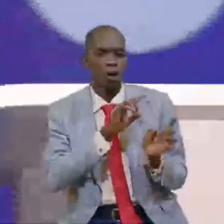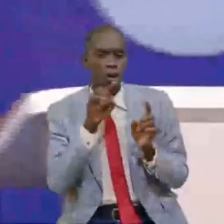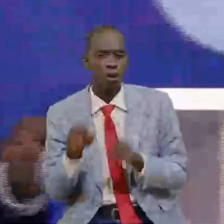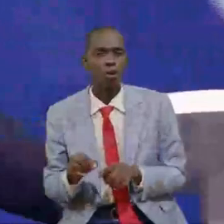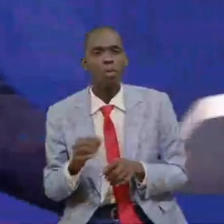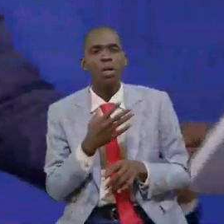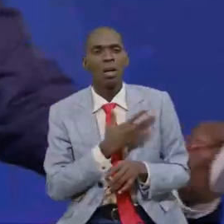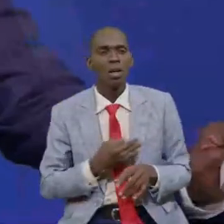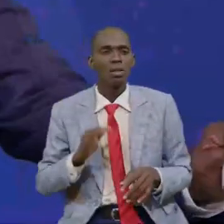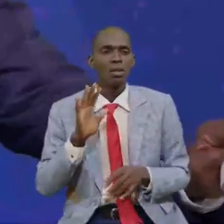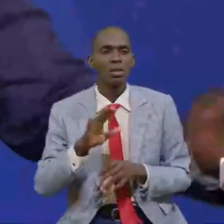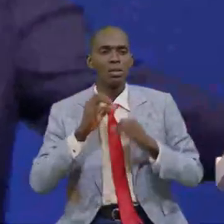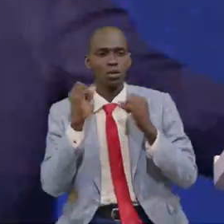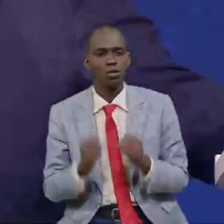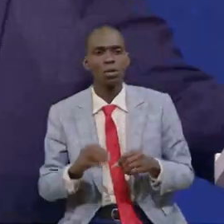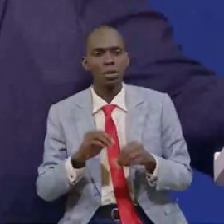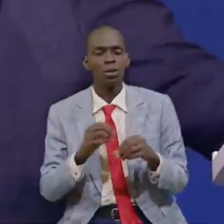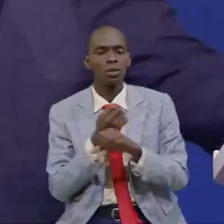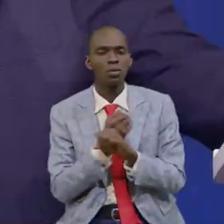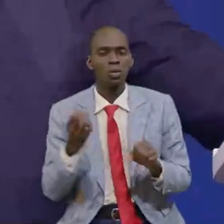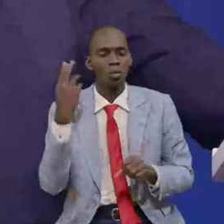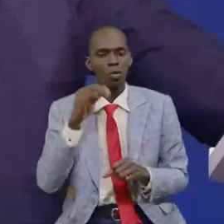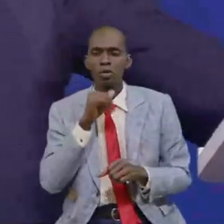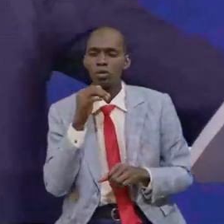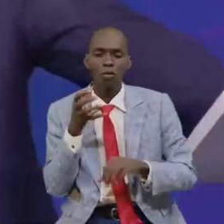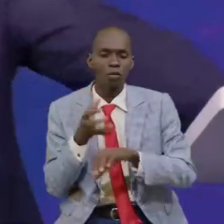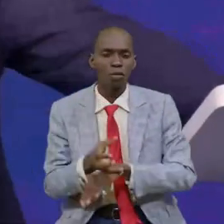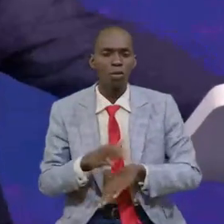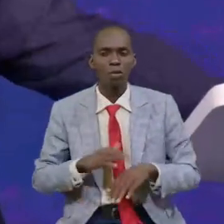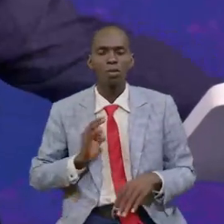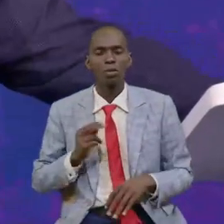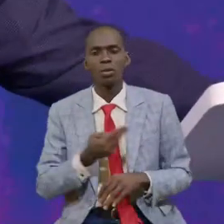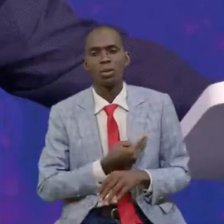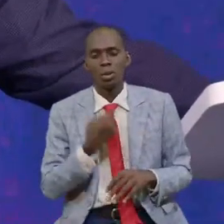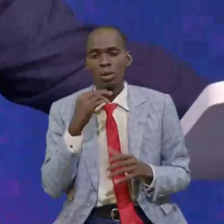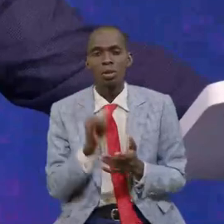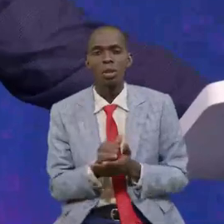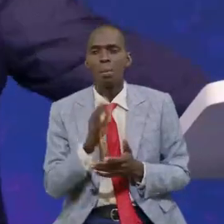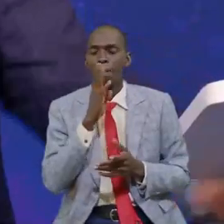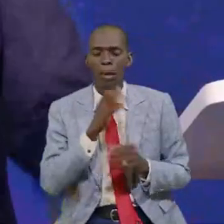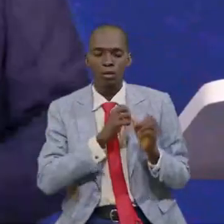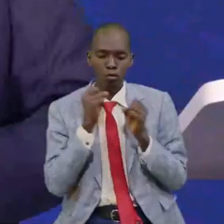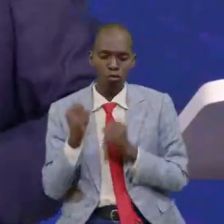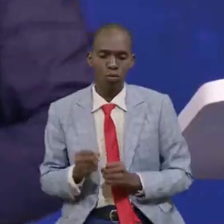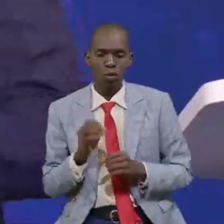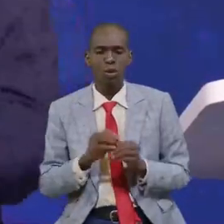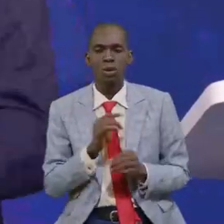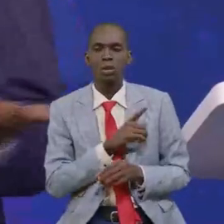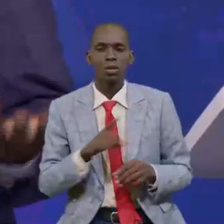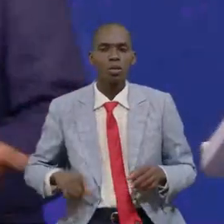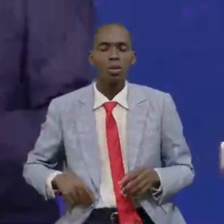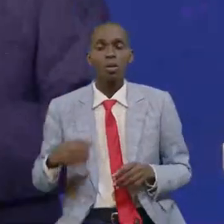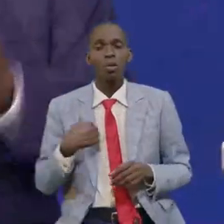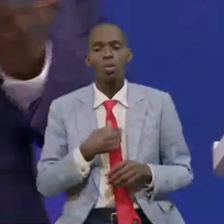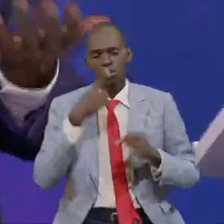Et la force dans le salut ne nous a pas été imposée. Nous sommes venus et dit, fortifiez-vous dans le Seigneur. Et nous avons